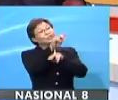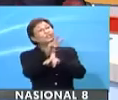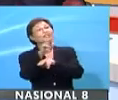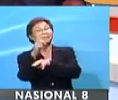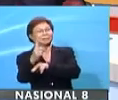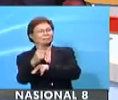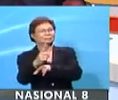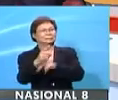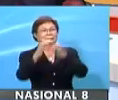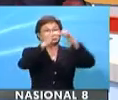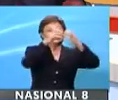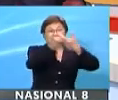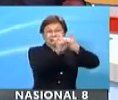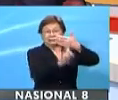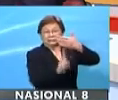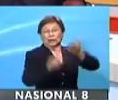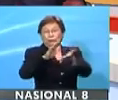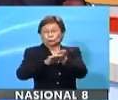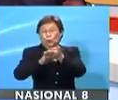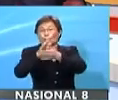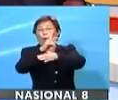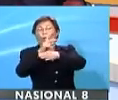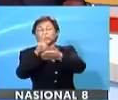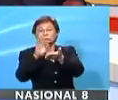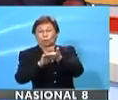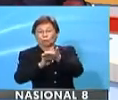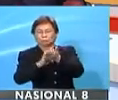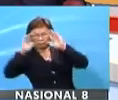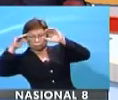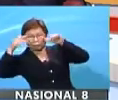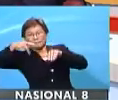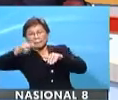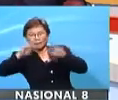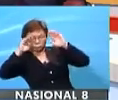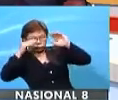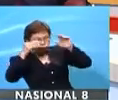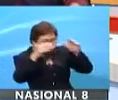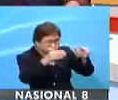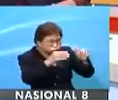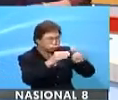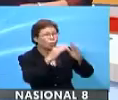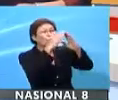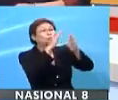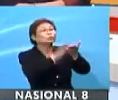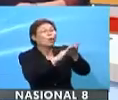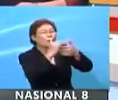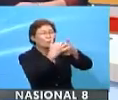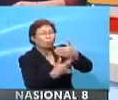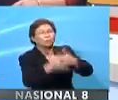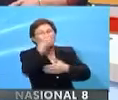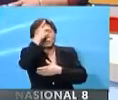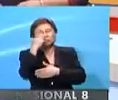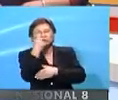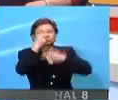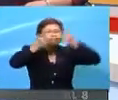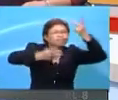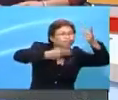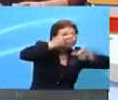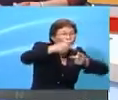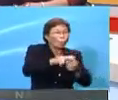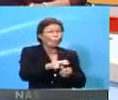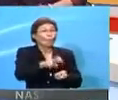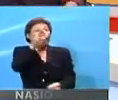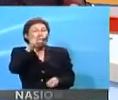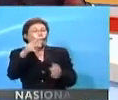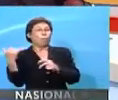Keretakan bangunan Sekolah Kebangsaan Taman Sungai Besi Indah mendapat perhatian Perdana Menteri. Datuk Seri Najib Tun Razak hari ini melakukan lawatan mengejut